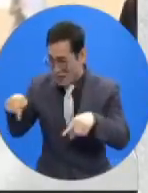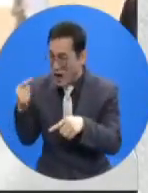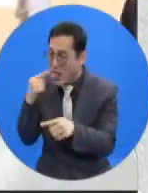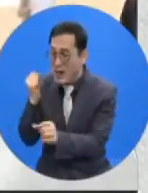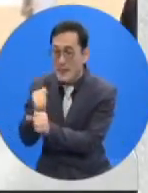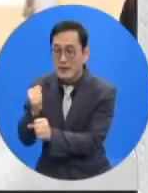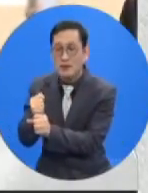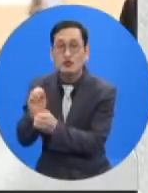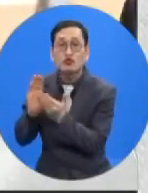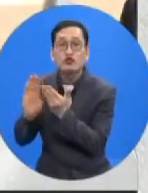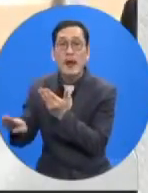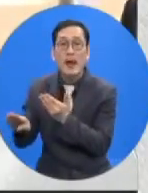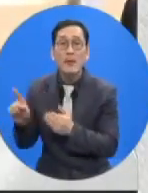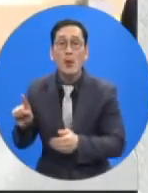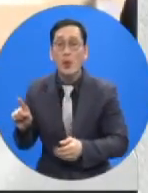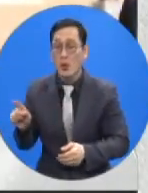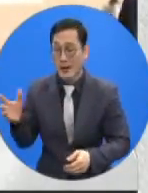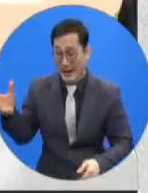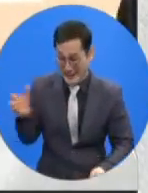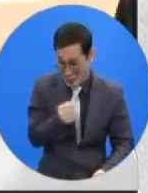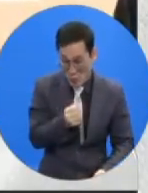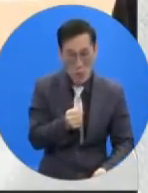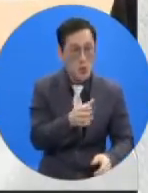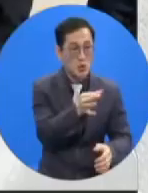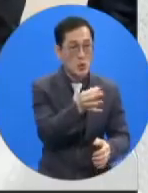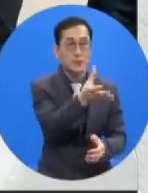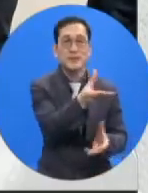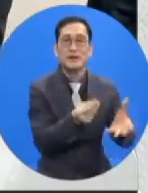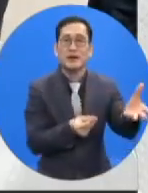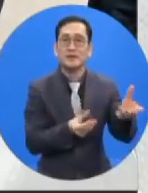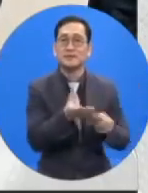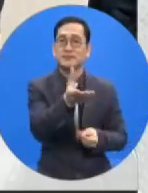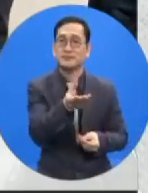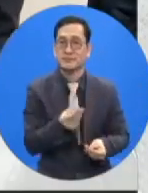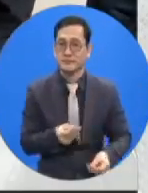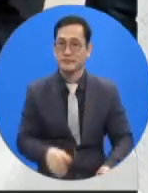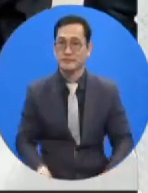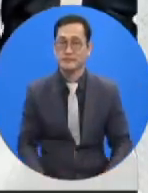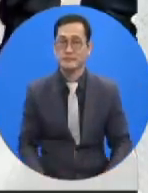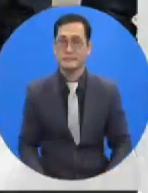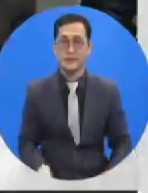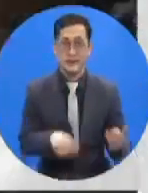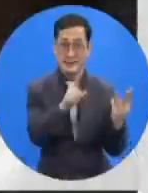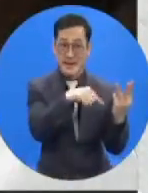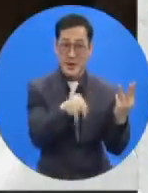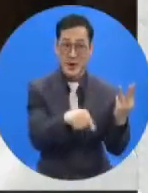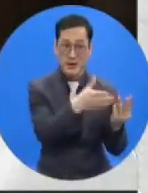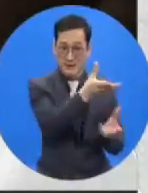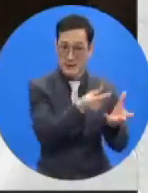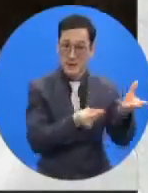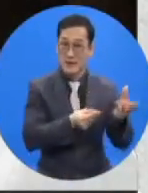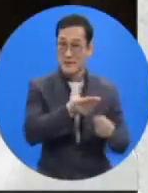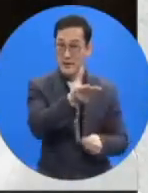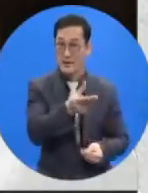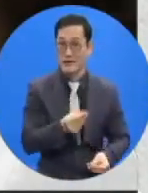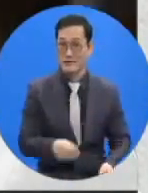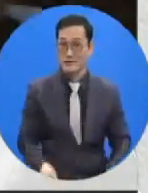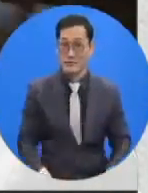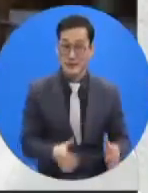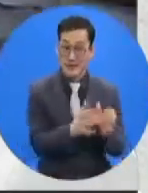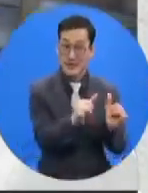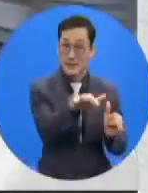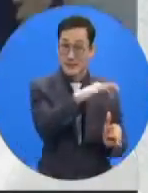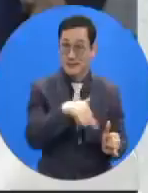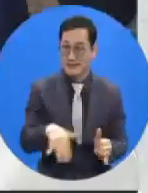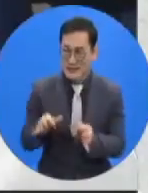가지고 사람들한테 돈을 빌렸다는 거죠. 세 명한테 몇십억을 갖다가 빌렸고 그러니까 나중에 그 사람들이